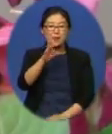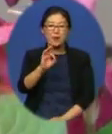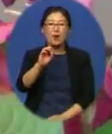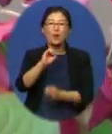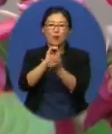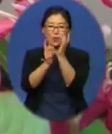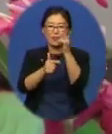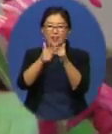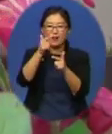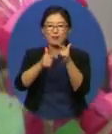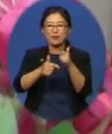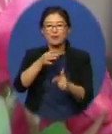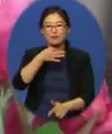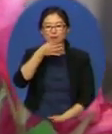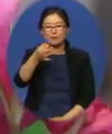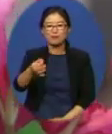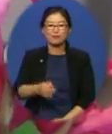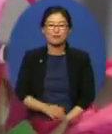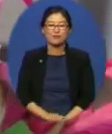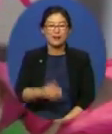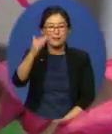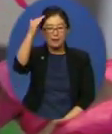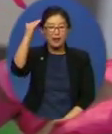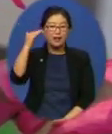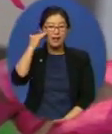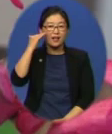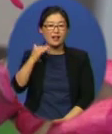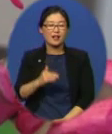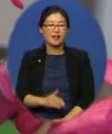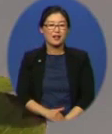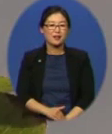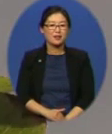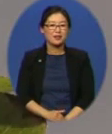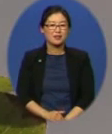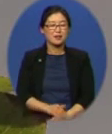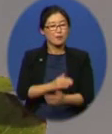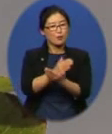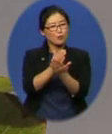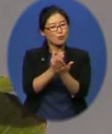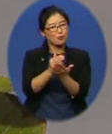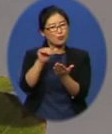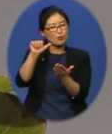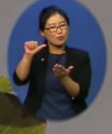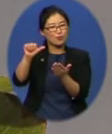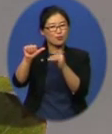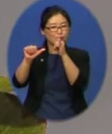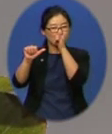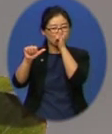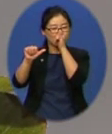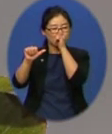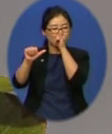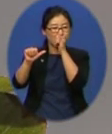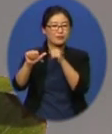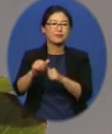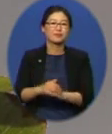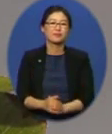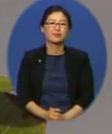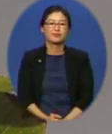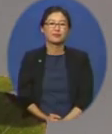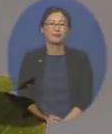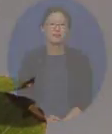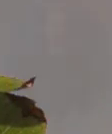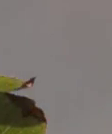이름이 붙여졌으며 우리나라에서는 다섯 종이 있는 것으로 알려져 있습니다.